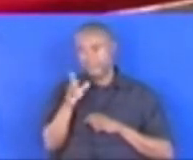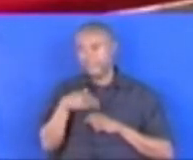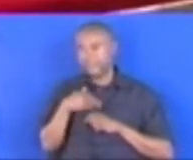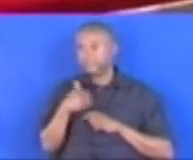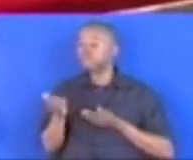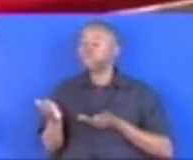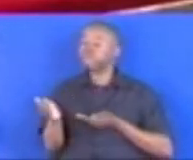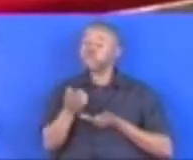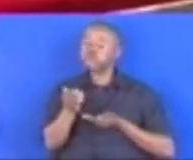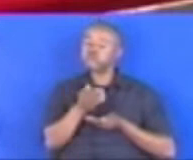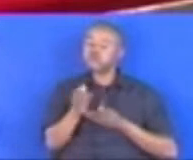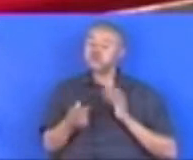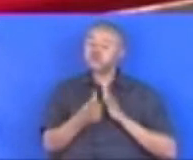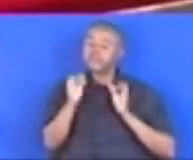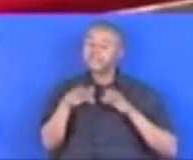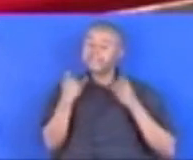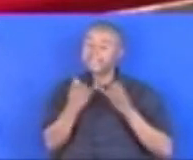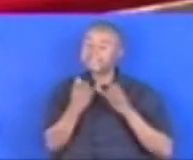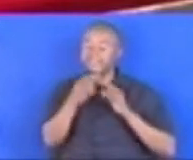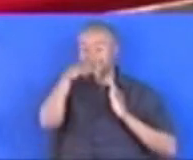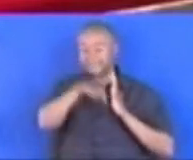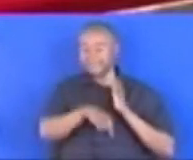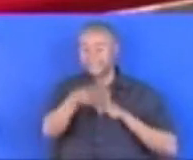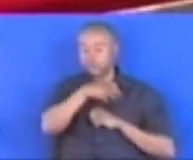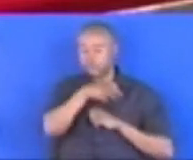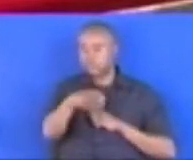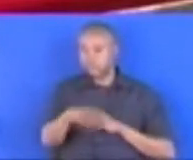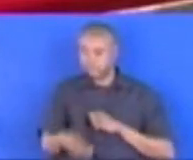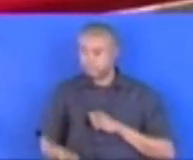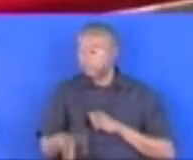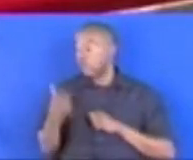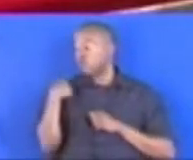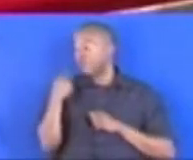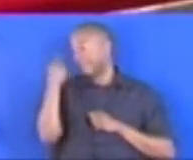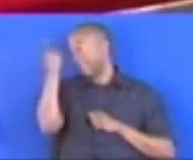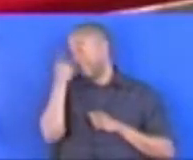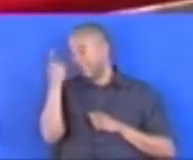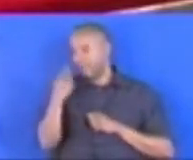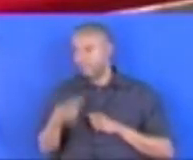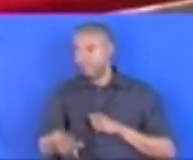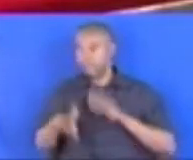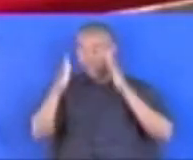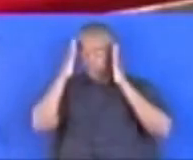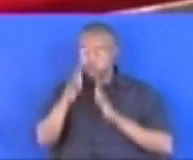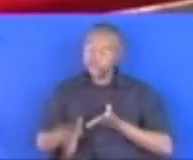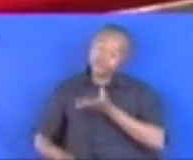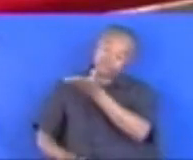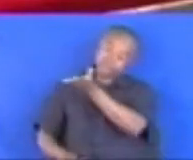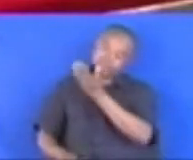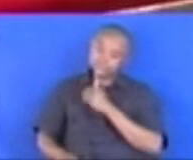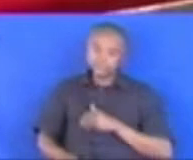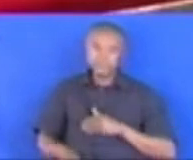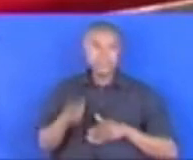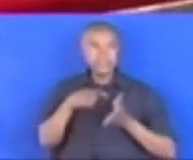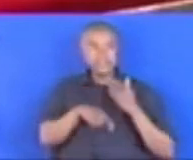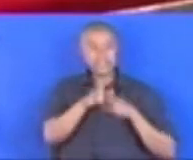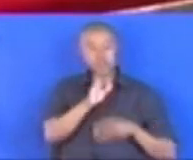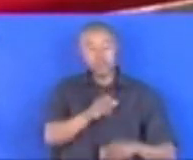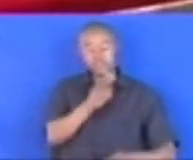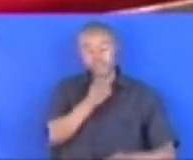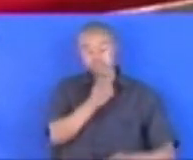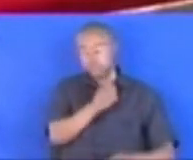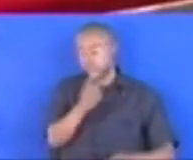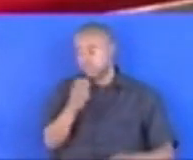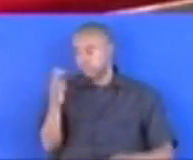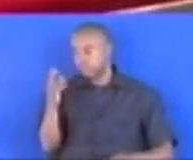333,456,180,321 zinatarajiwa kutoka taasisi zilizo chini ya wizara na hospitali ya taifa. Mheshimiwa Naibu Speaker, katika mwaka